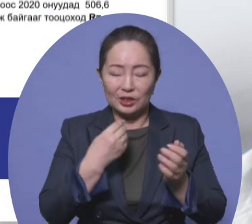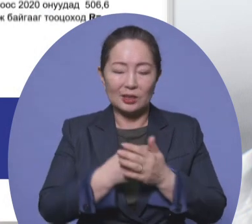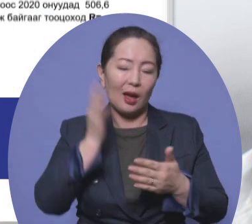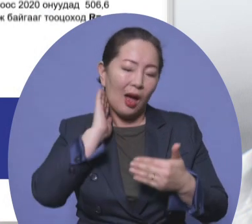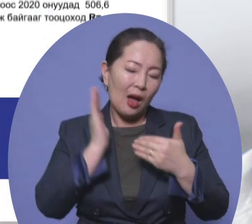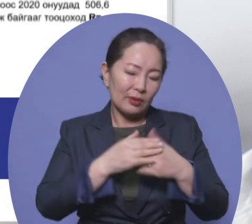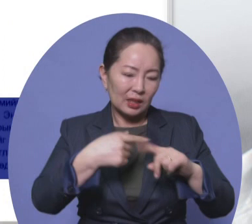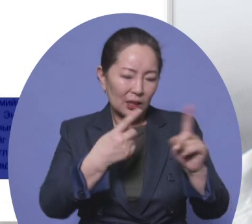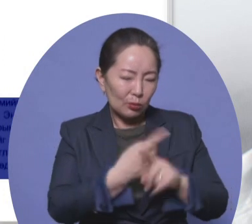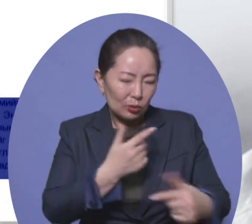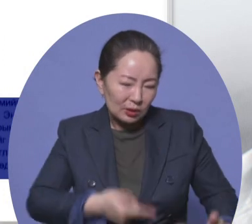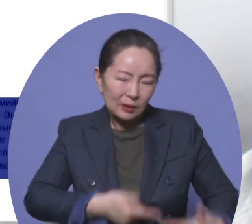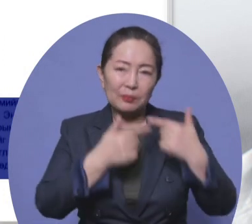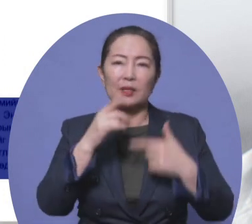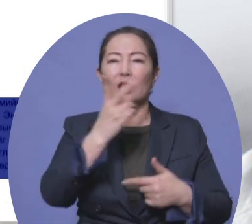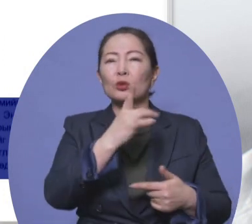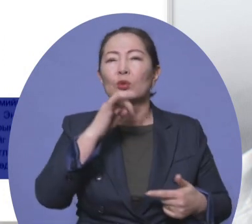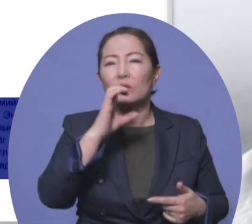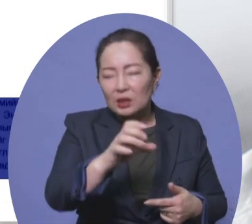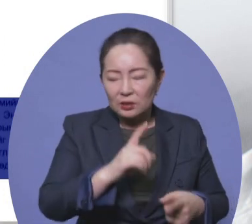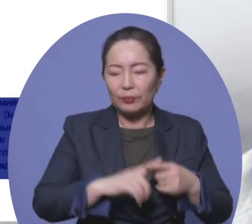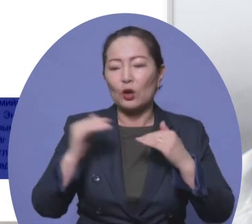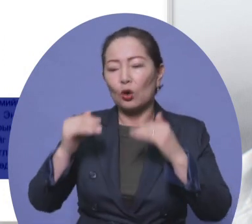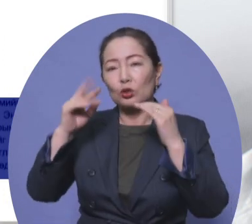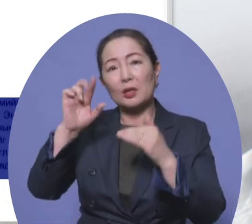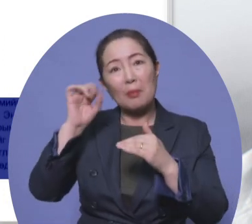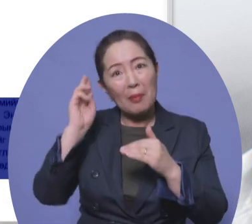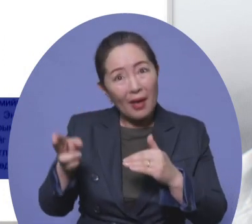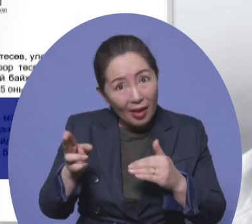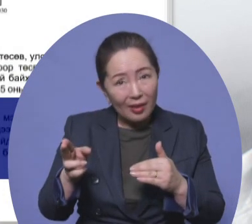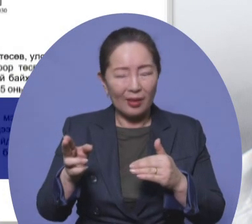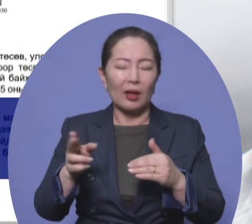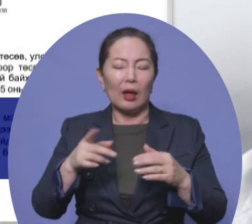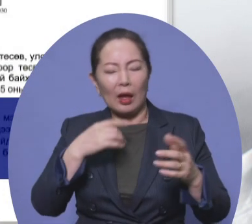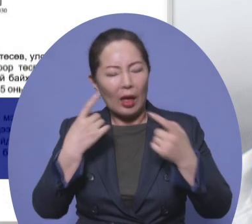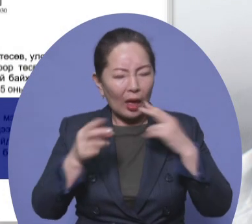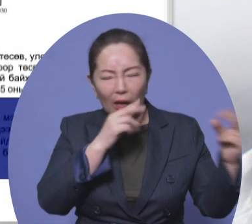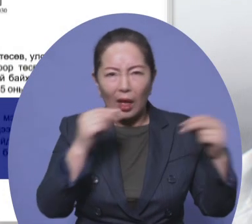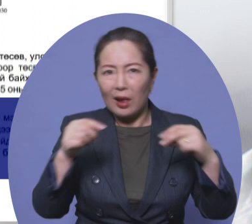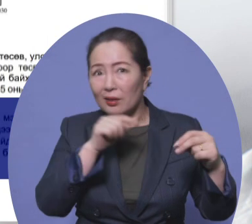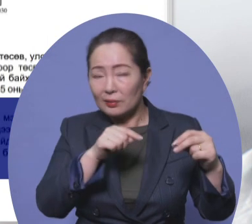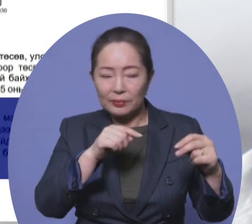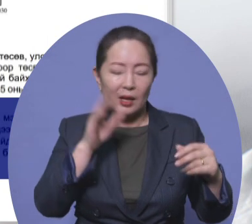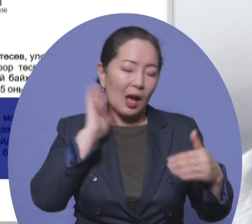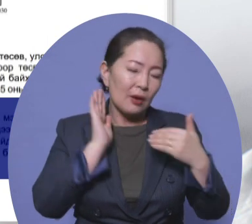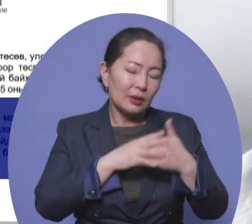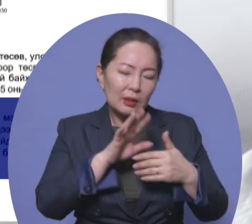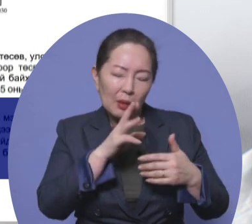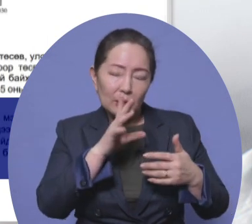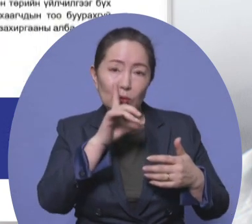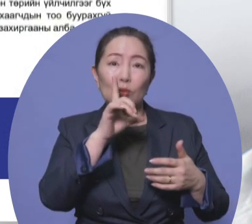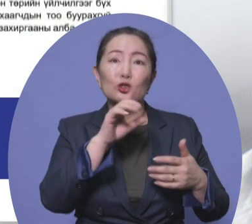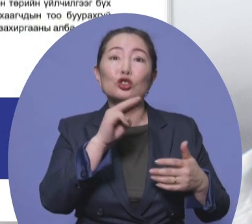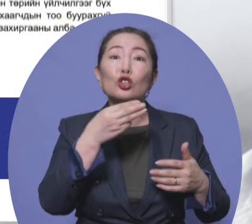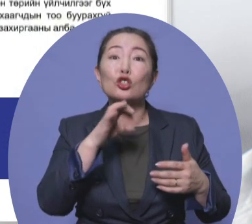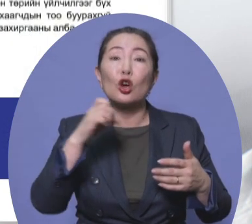ингээд тэмцээд нүүрс хөгжлийн багцгийн том том асуудал руу ороод дуулан шугамтай асуудал руу ороод ирэхээр авилгын төсөөллийн индекс нь буурч байгаа.